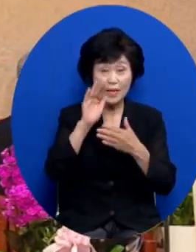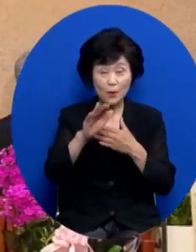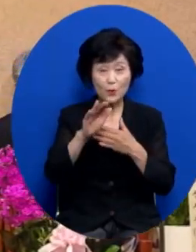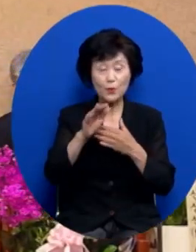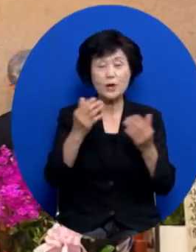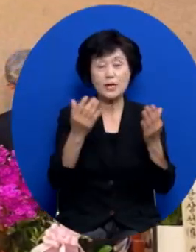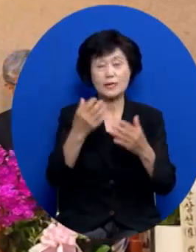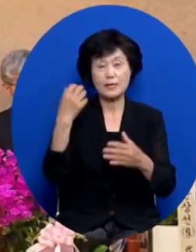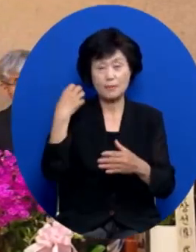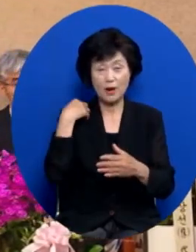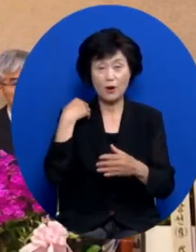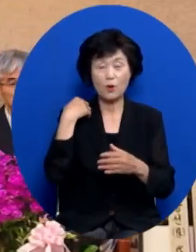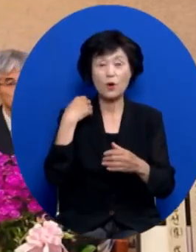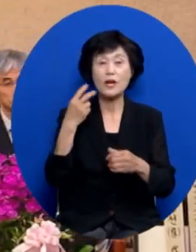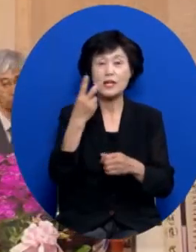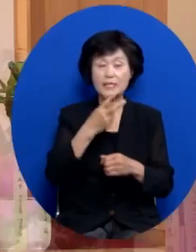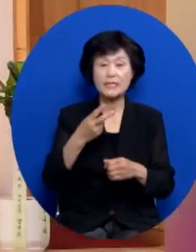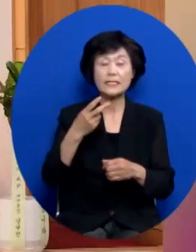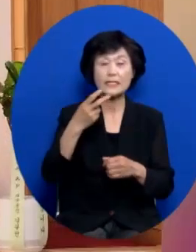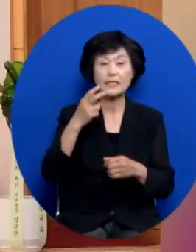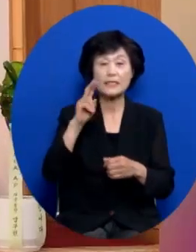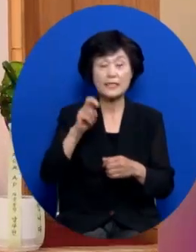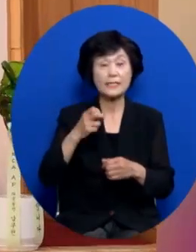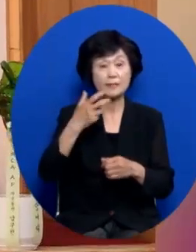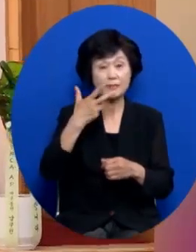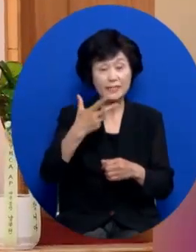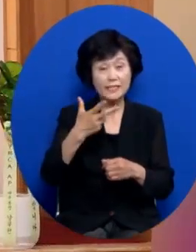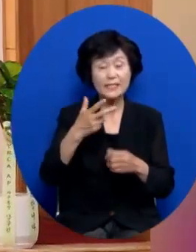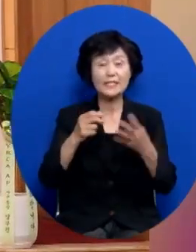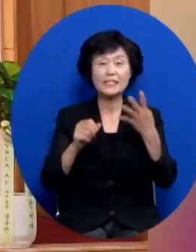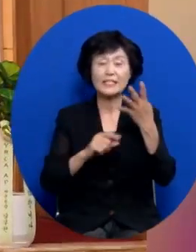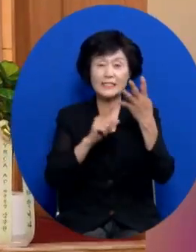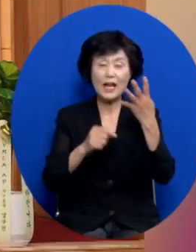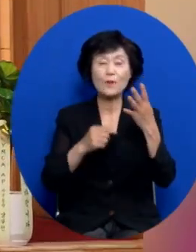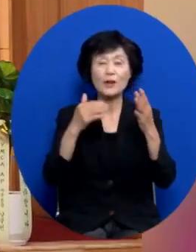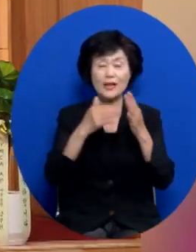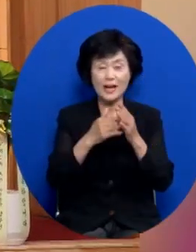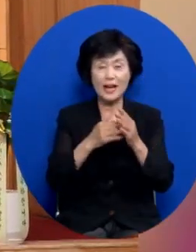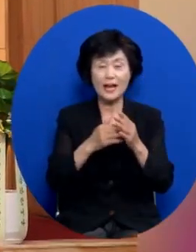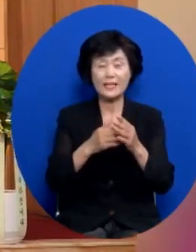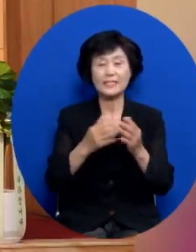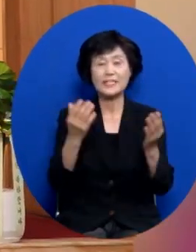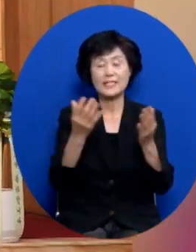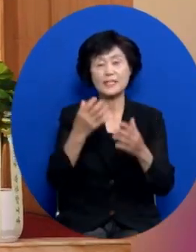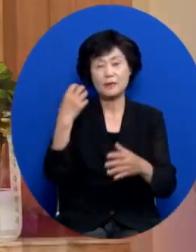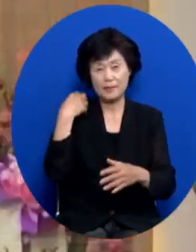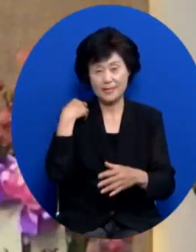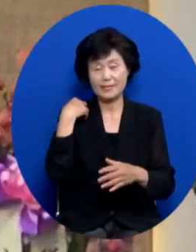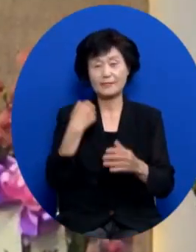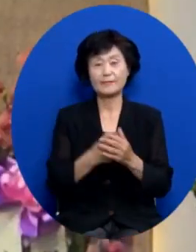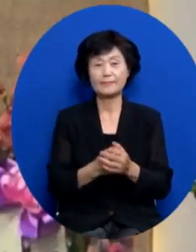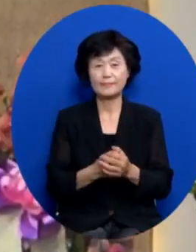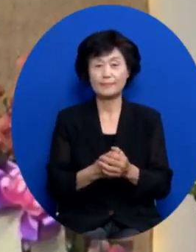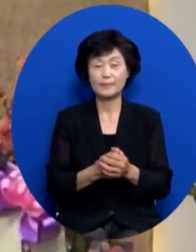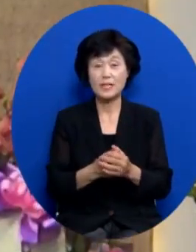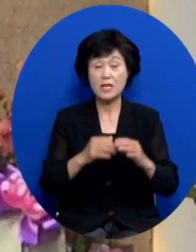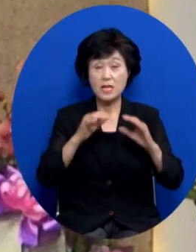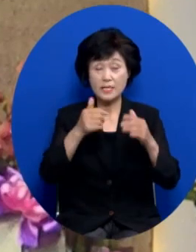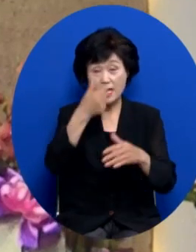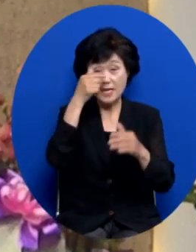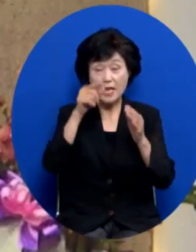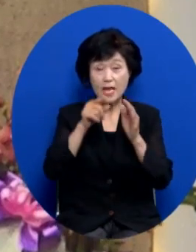시작해 오는 2027년 4월까지 기사연을 이끌 예정입니다. 신승민 신임 원장은 세계